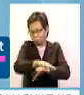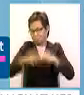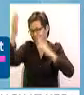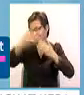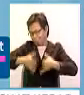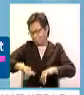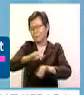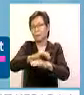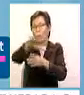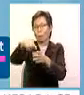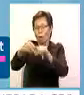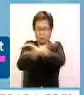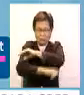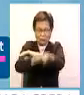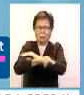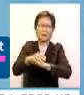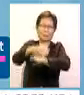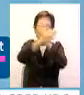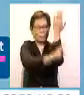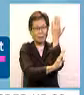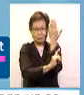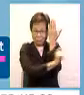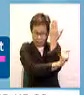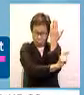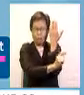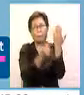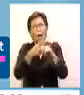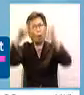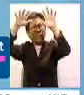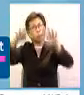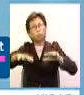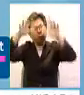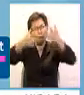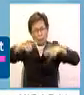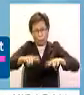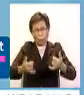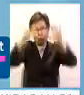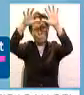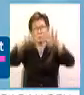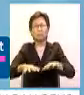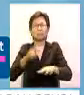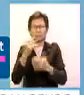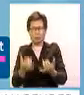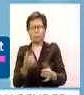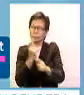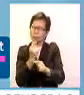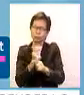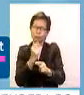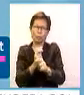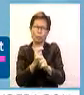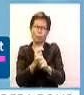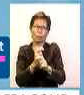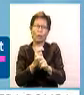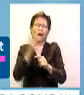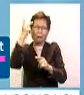ianya melibatkan di negeri-negeri yang di pantai timur. Namun, hujan yang berlaku buat masa kini nampaknya kekal di kawasan